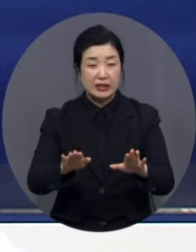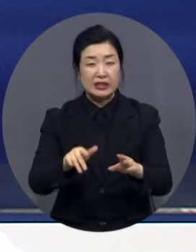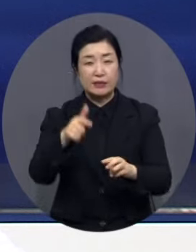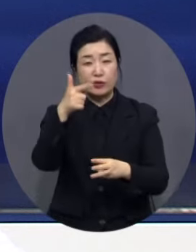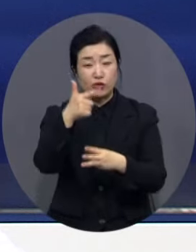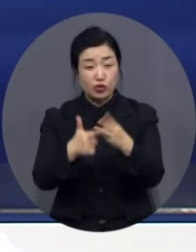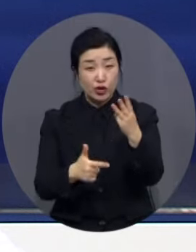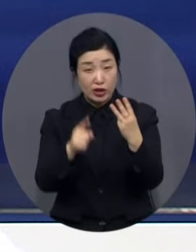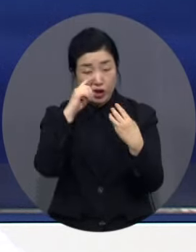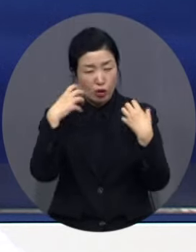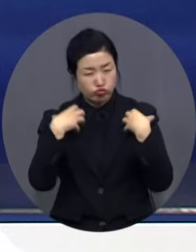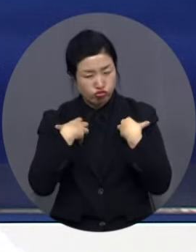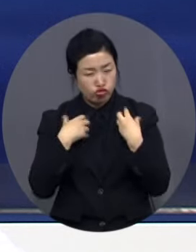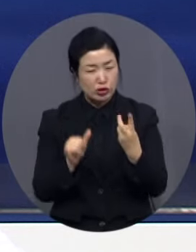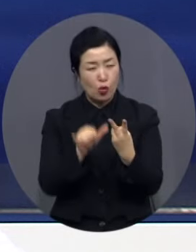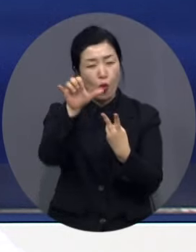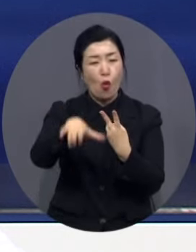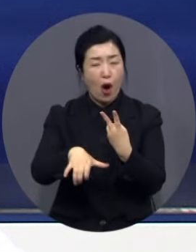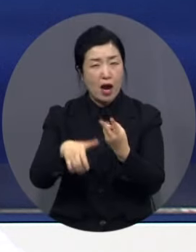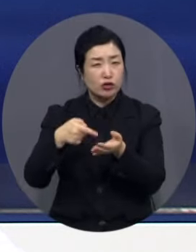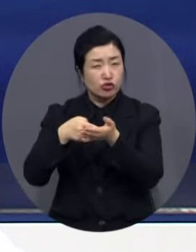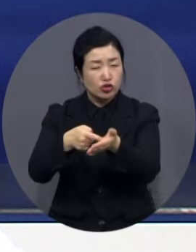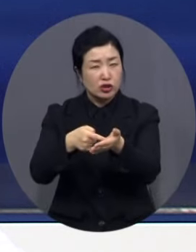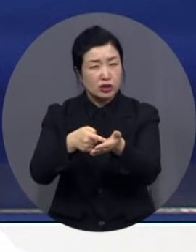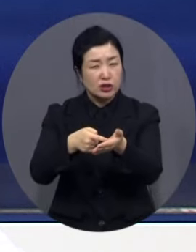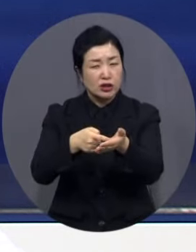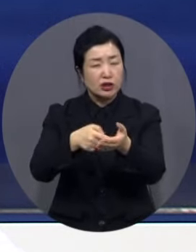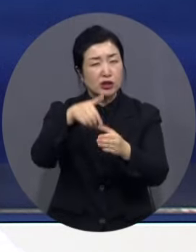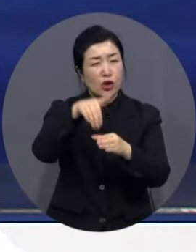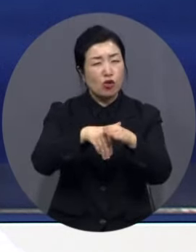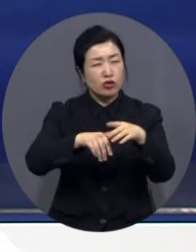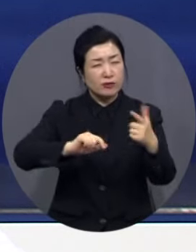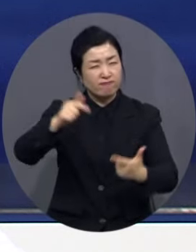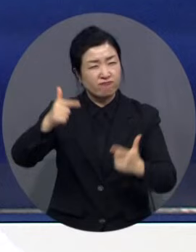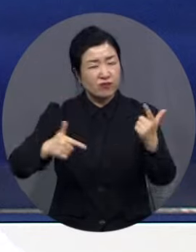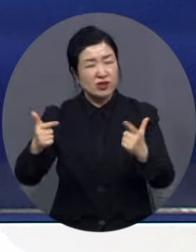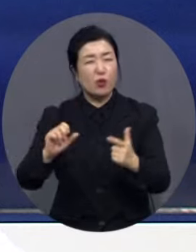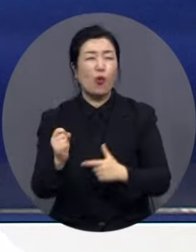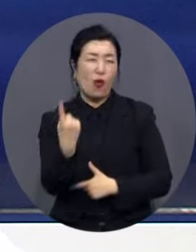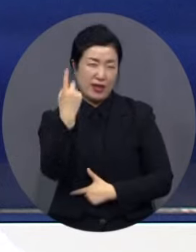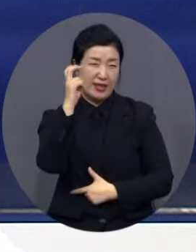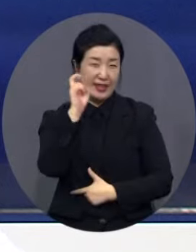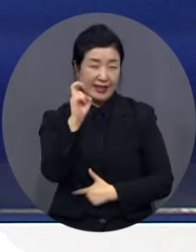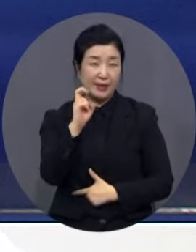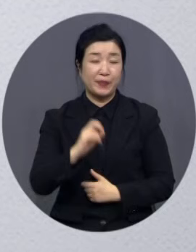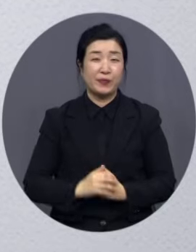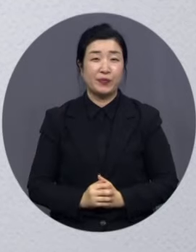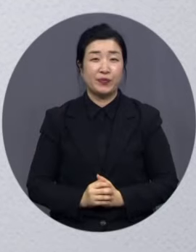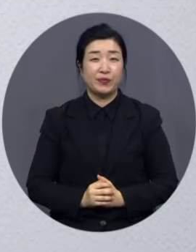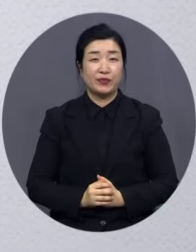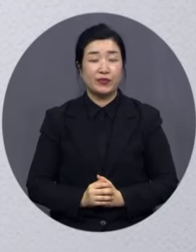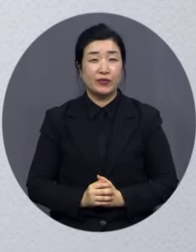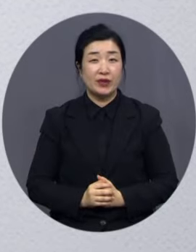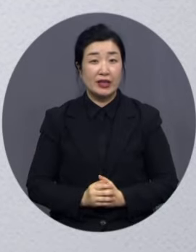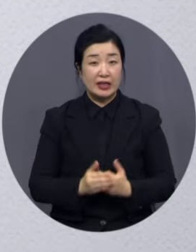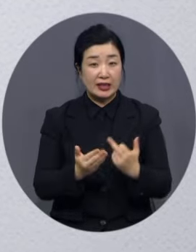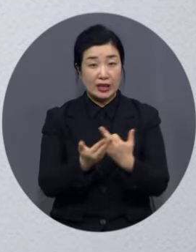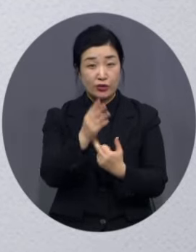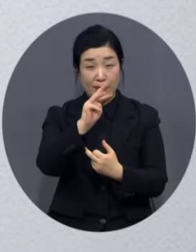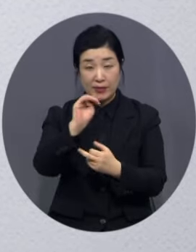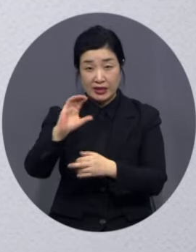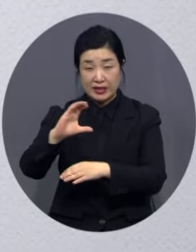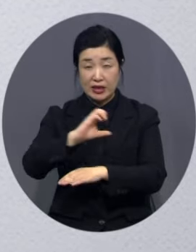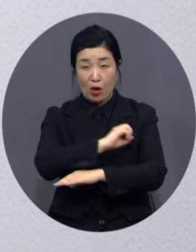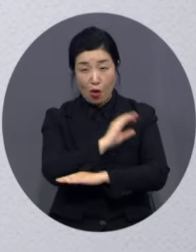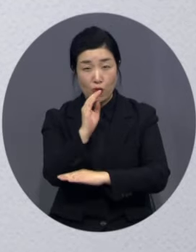제주시보건소 대한 찬반 여론이 선거구별로 다른 점을 원인으로 꼽을 수 있겠는데요 제주 시등 언론